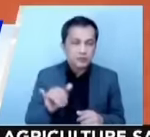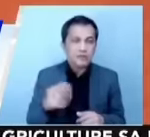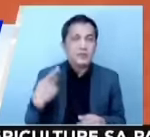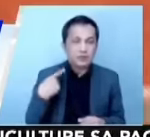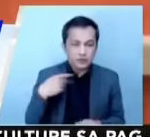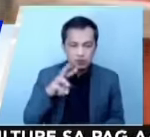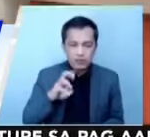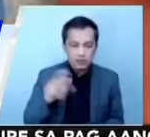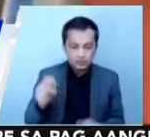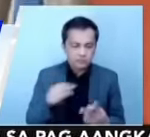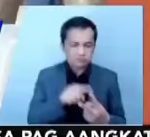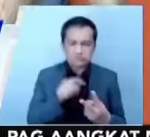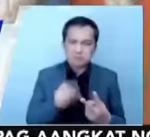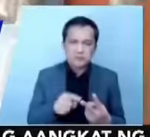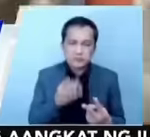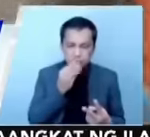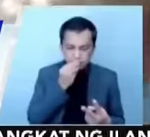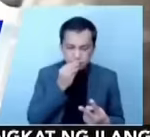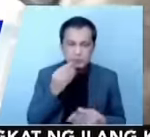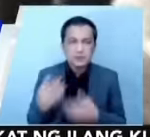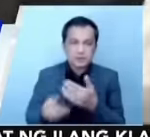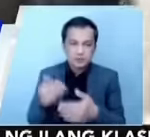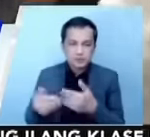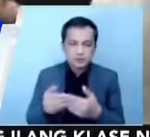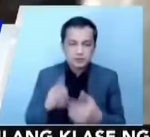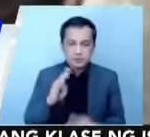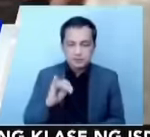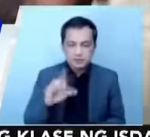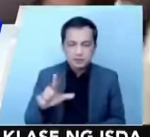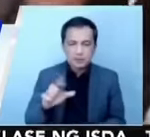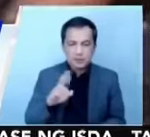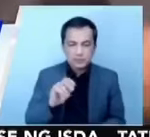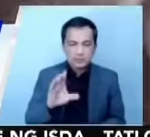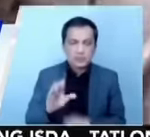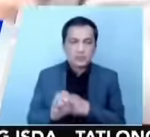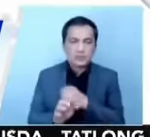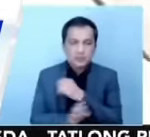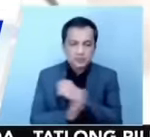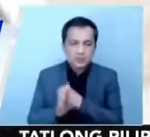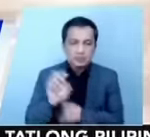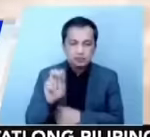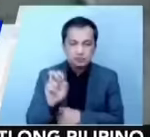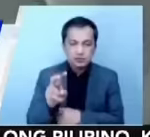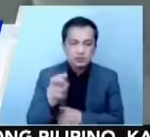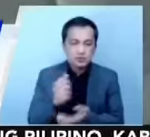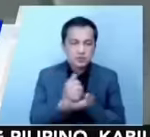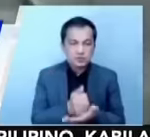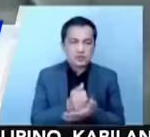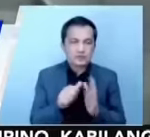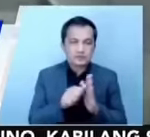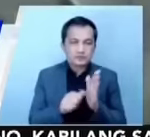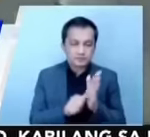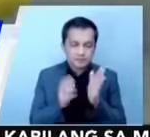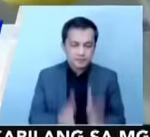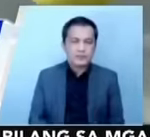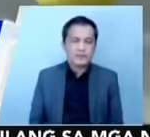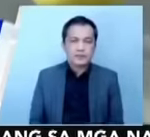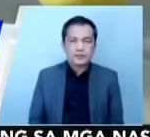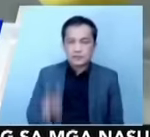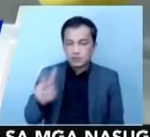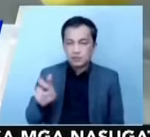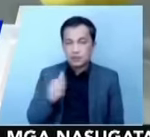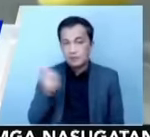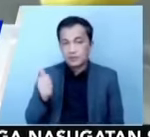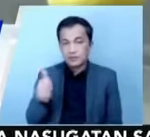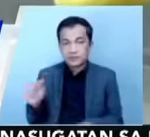nagbigay ng pahayag at prinoseso agad ang piyansa sa RTC Branch 12 sa tulong ng kanilang abogado. Dalawang iba pang kapwa akusado